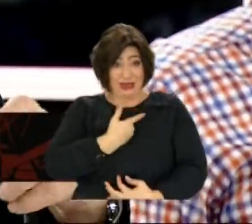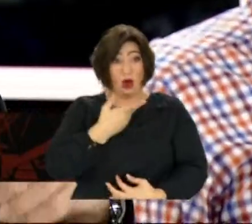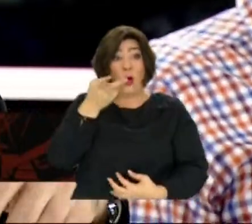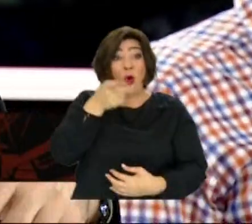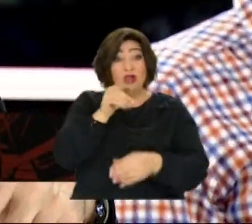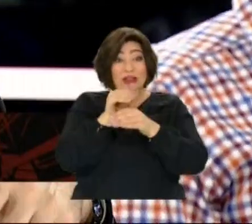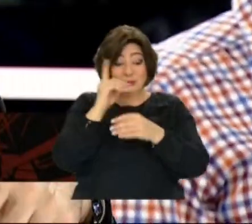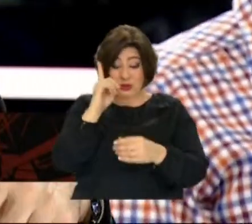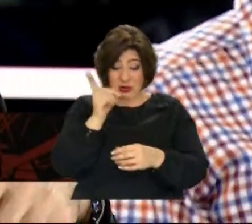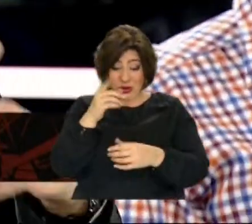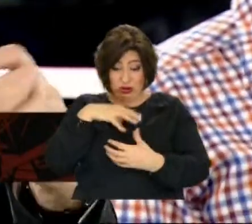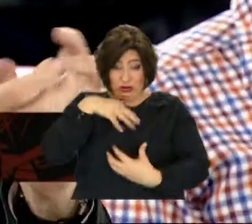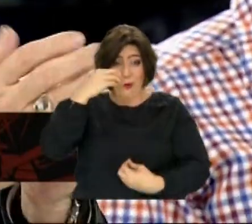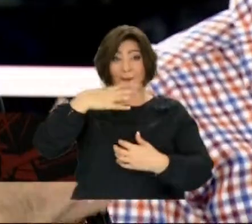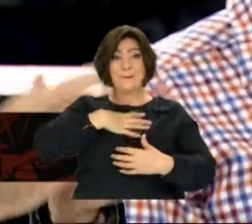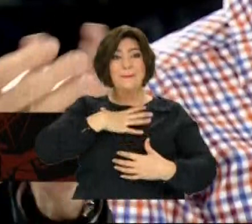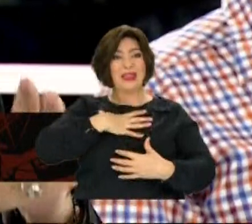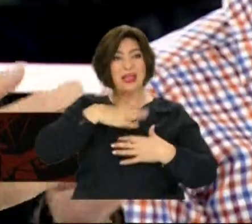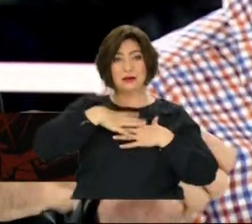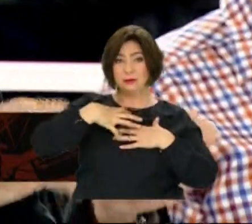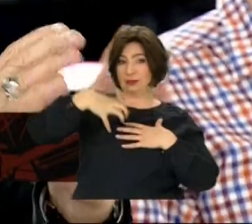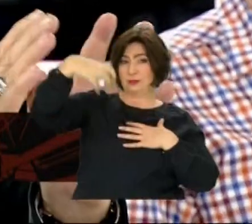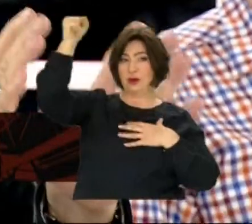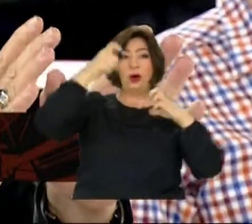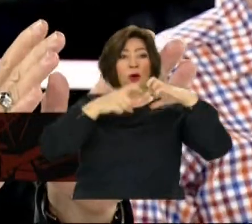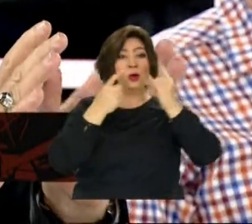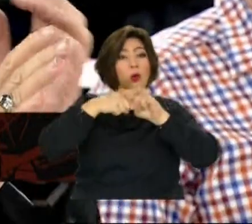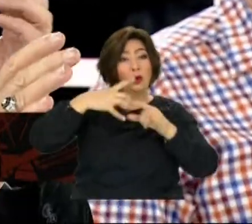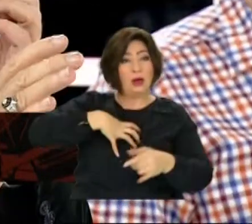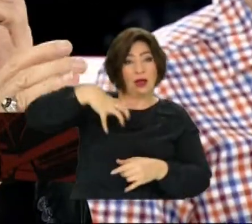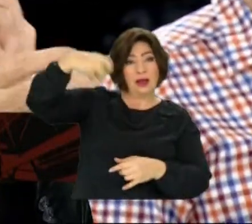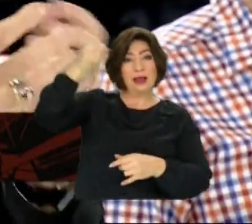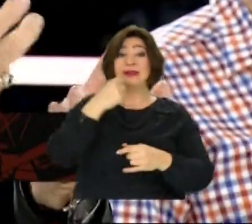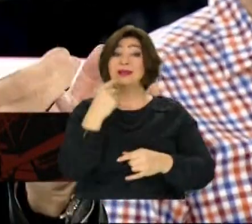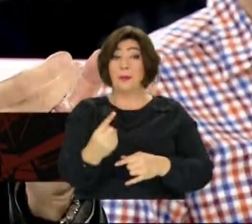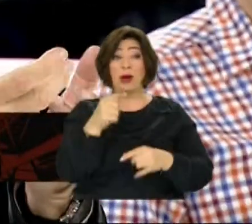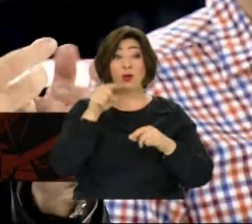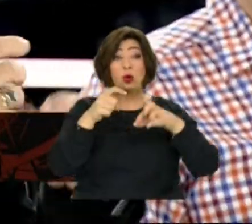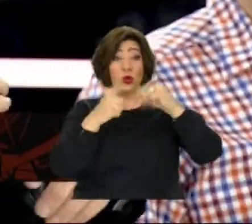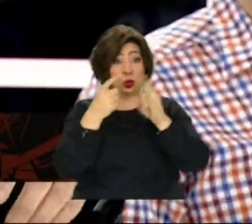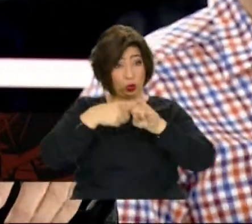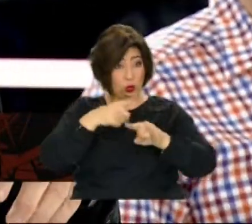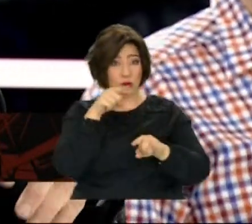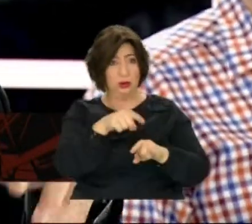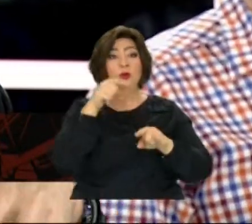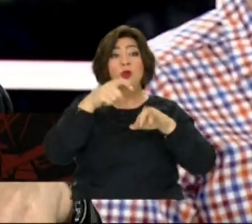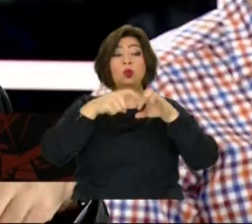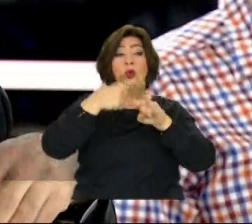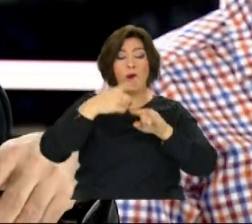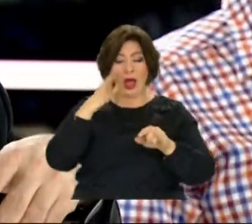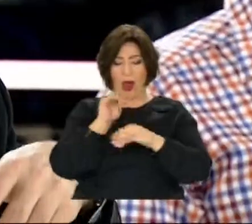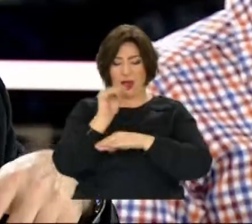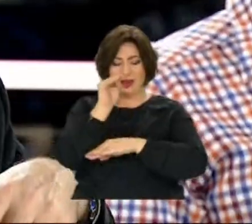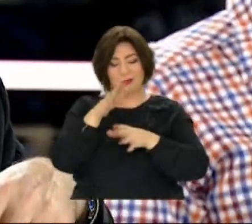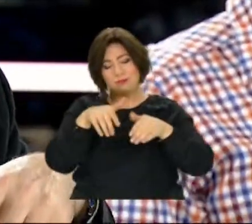canlı tutan bir varlığın bedenden ayrılmasıyla ölümün gerçekleştiğini Kur'an bize söylüyor. Buna da ruh diyor. Bu ruh ayaktan